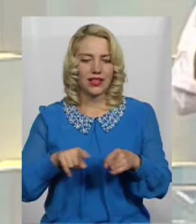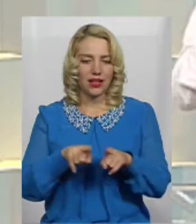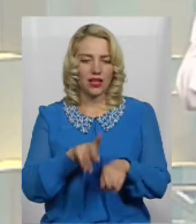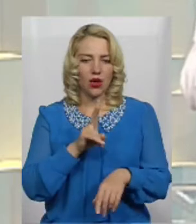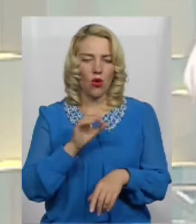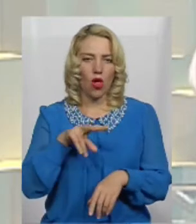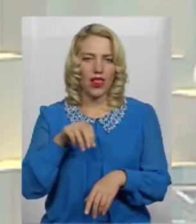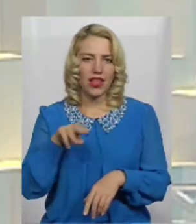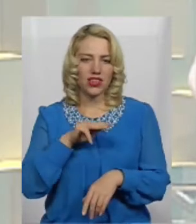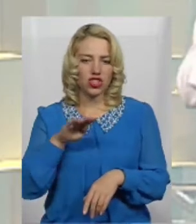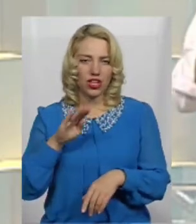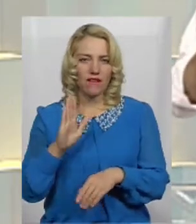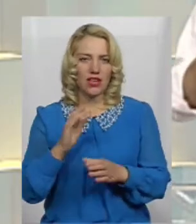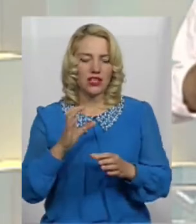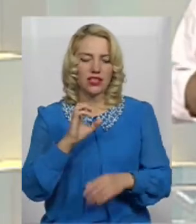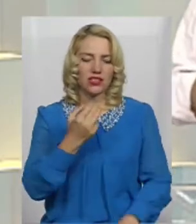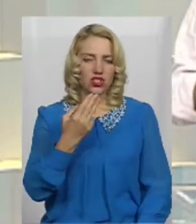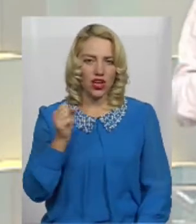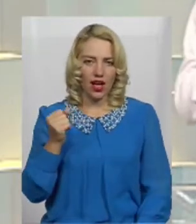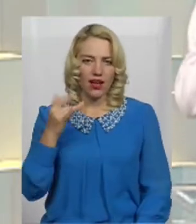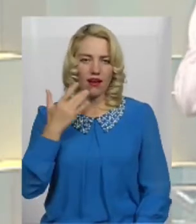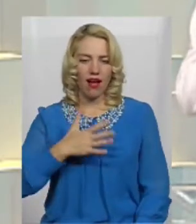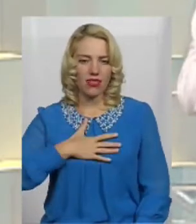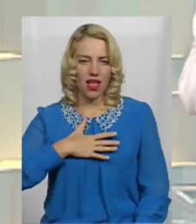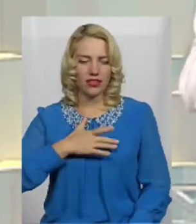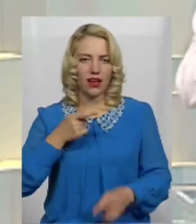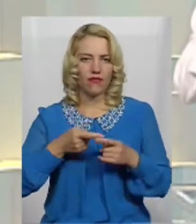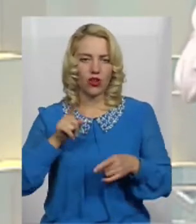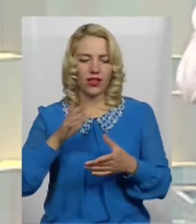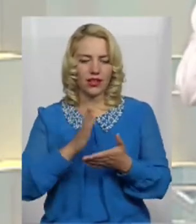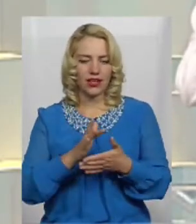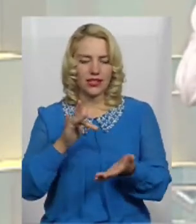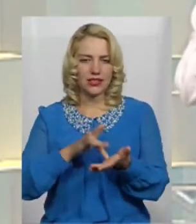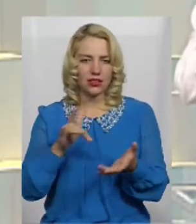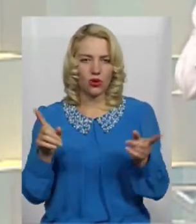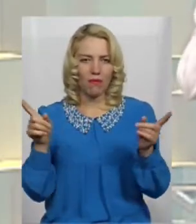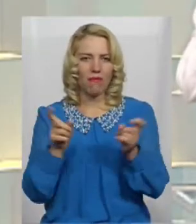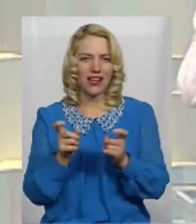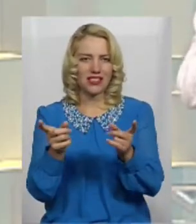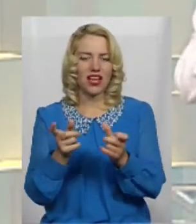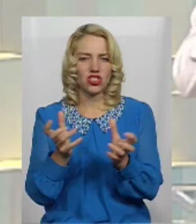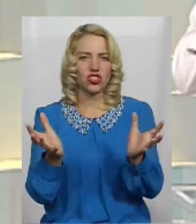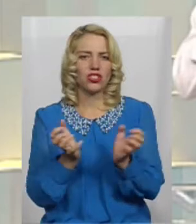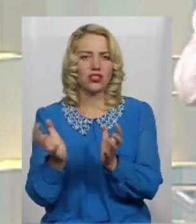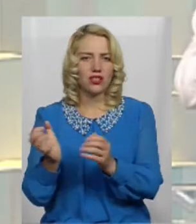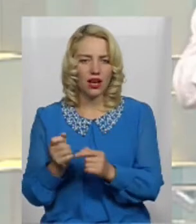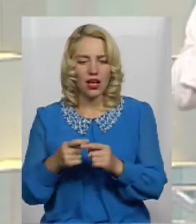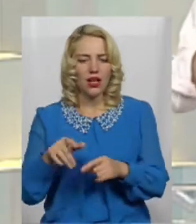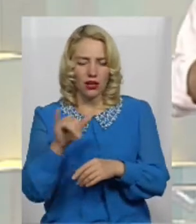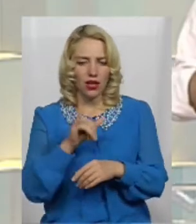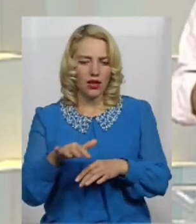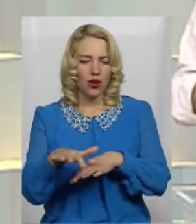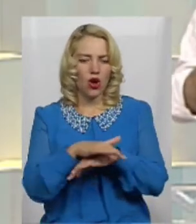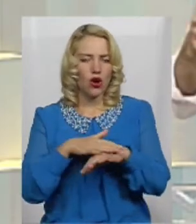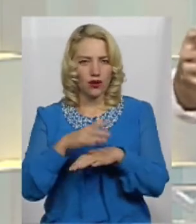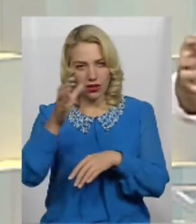коледжі в Штатах та в Канаді, вони є центром притяжіння такого інтелектуального потенціалу громади. І